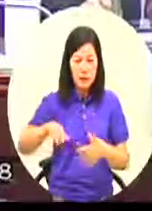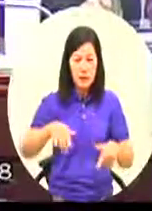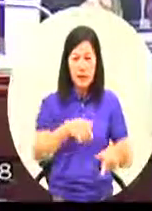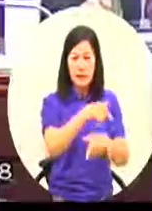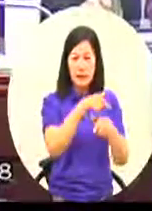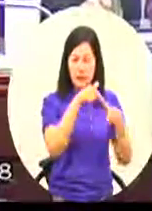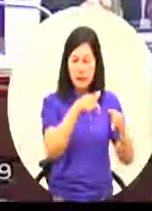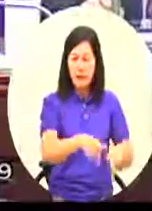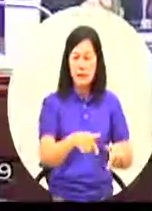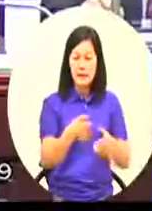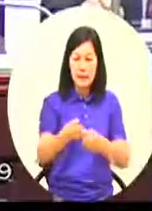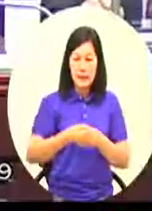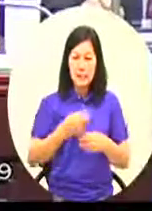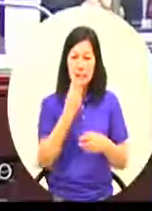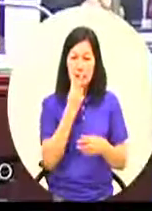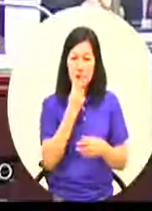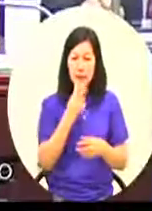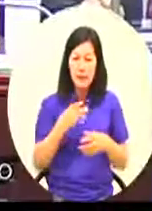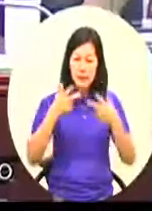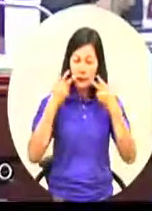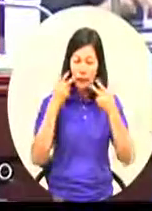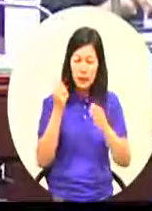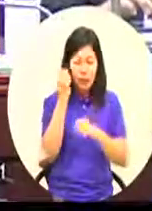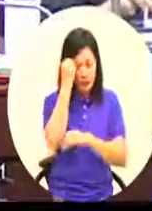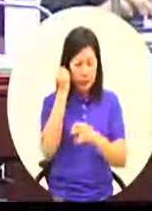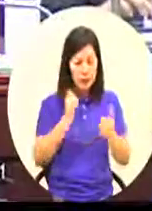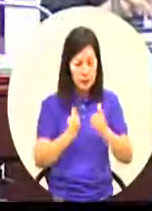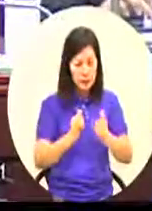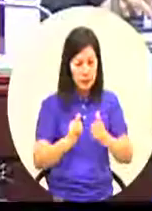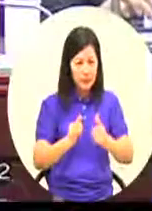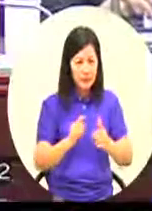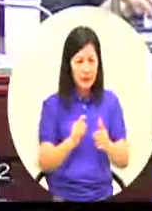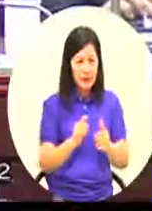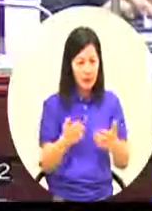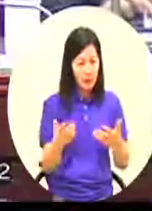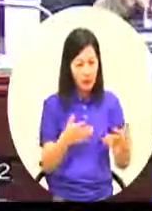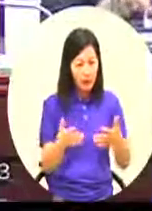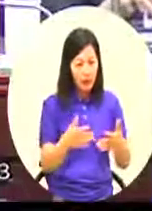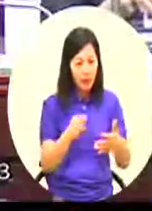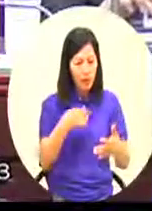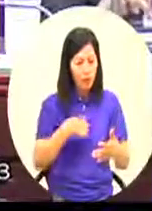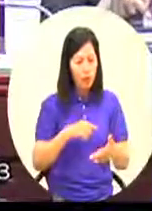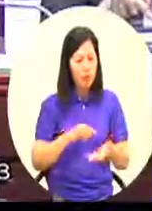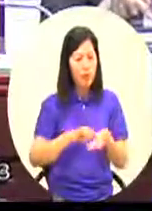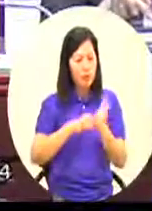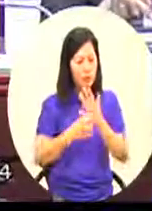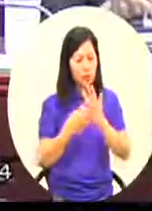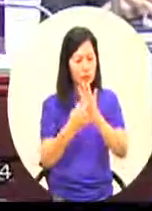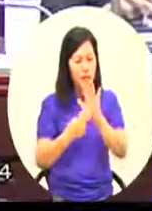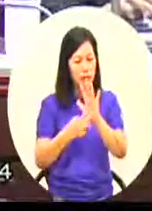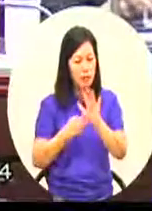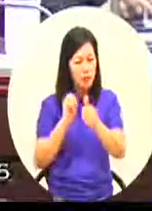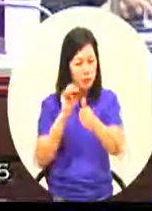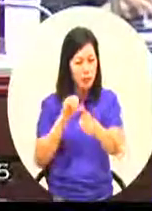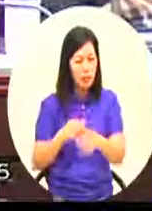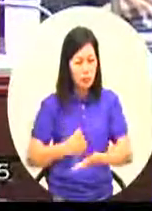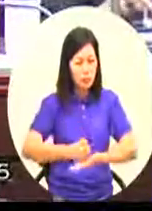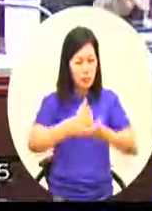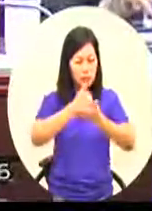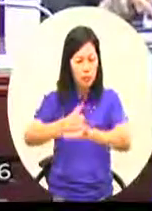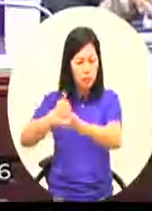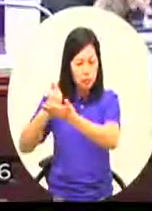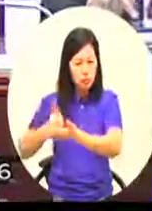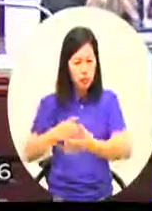有原住民相关的议题啊，如果我想我一定会来表达我的意见，尊重每一个